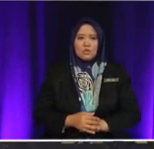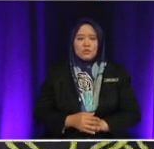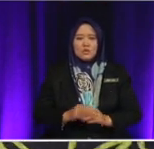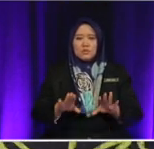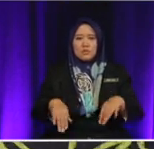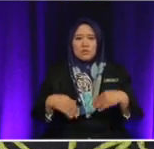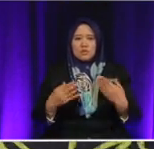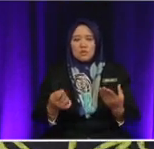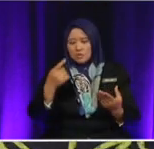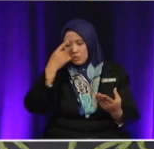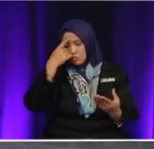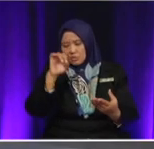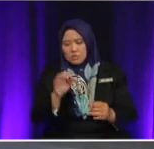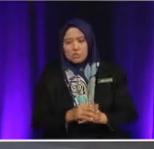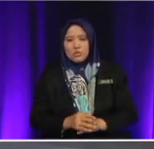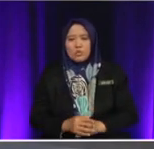Okey. Lepas tu